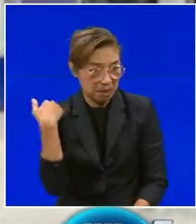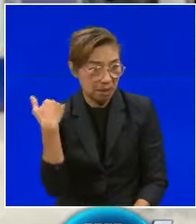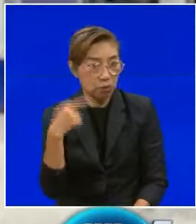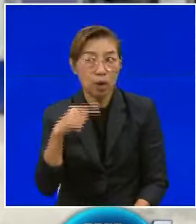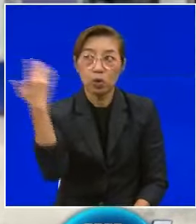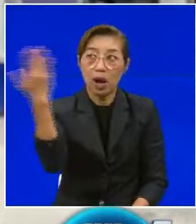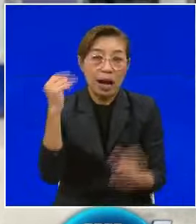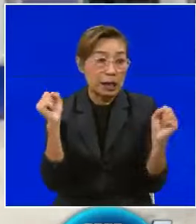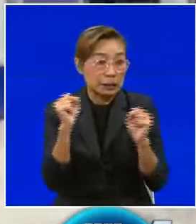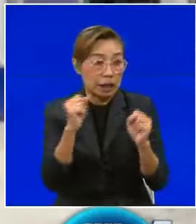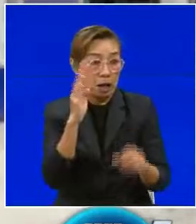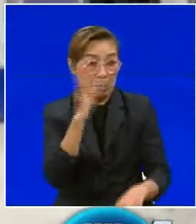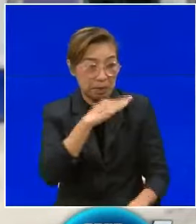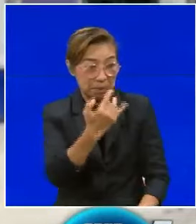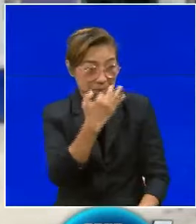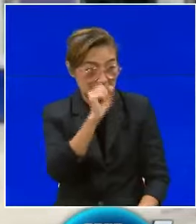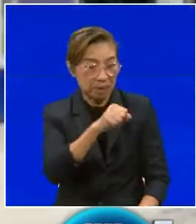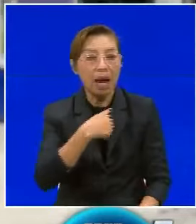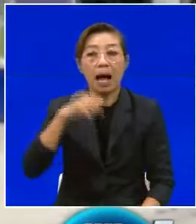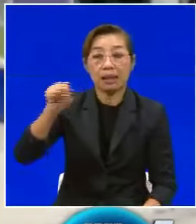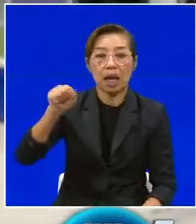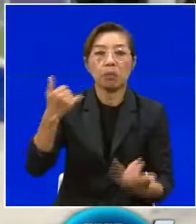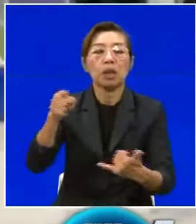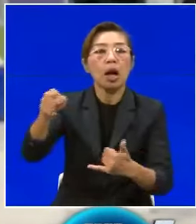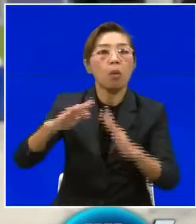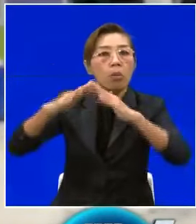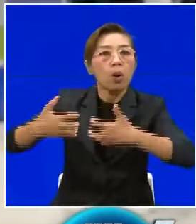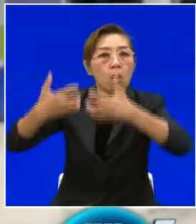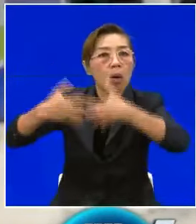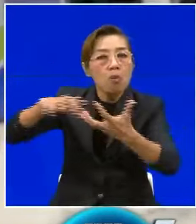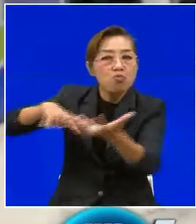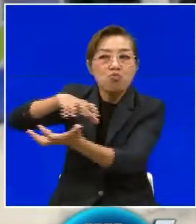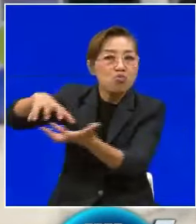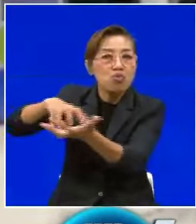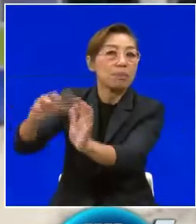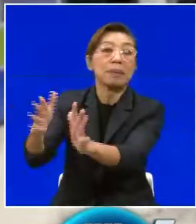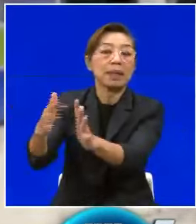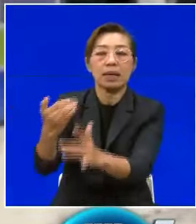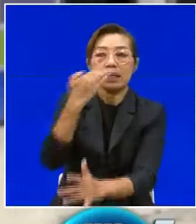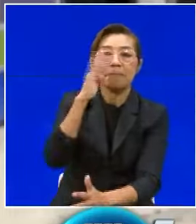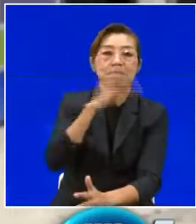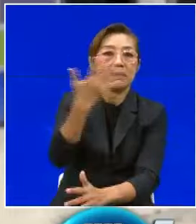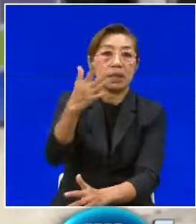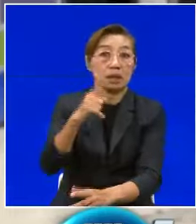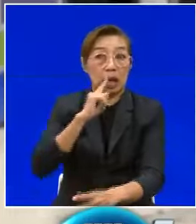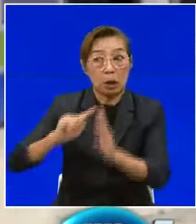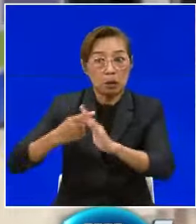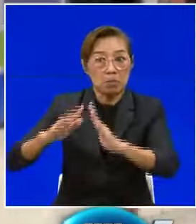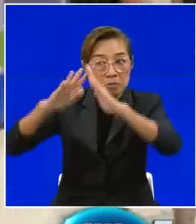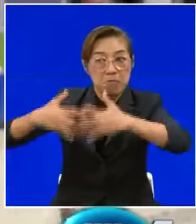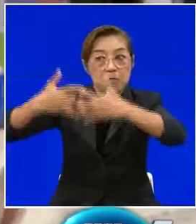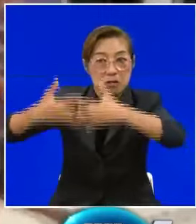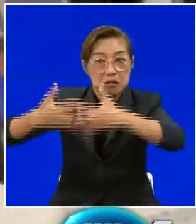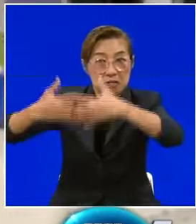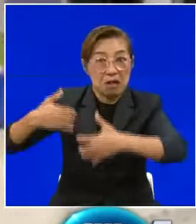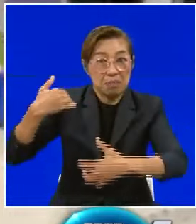าว ช่วงนี้มันไม่ค่อยมีเพราะช่วงนี้มันไม่ได้หลอมไม่มีกลิ่นเพราะถ้าเขาหลอมปุ๊บเนี่ยโอ้โหกลิ่นฉุนมาก